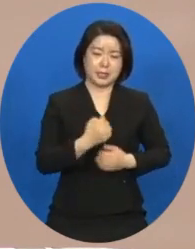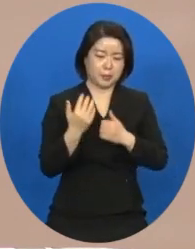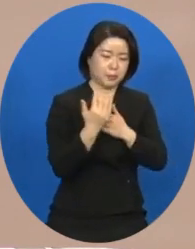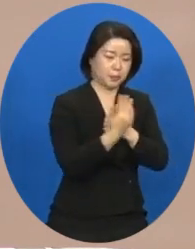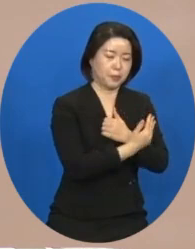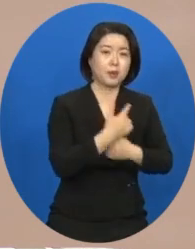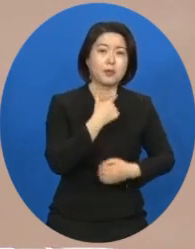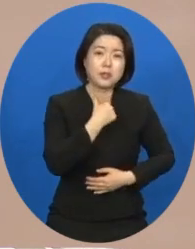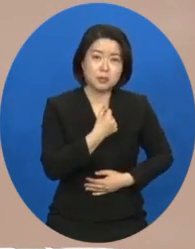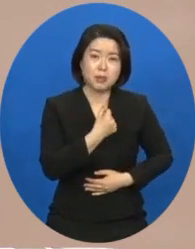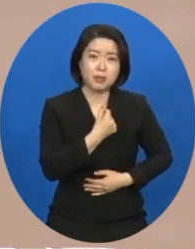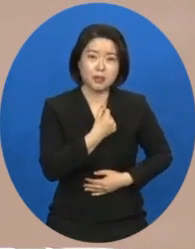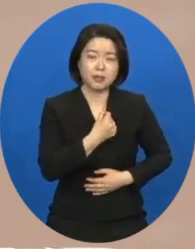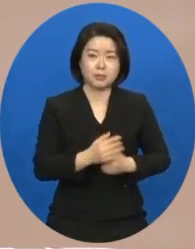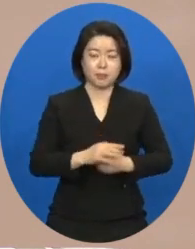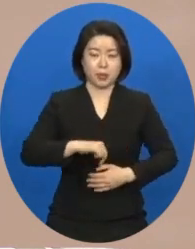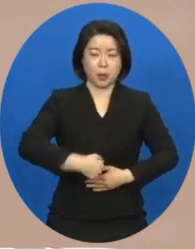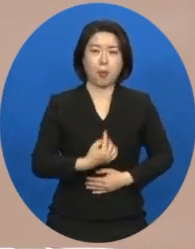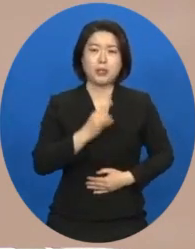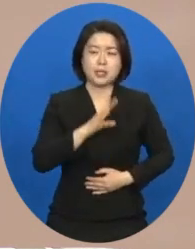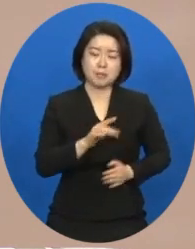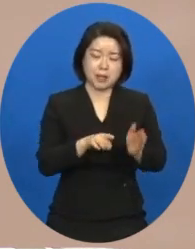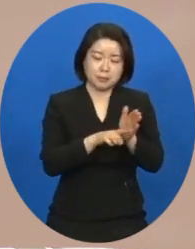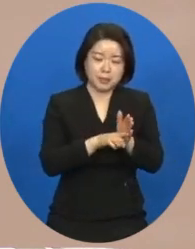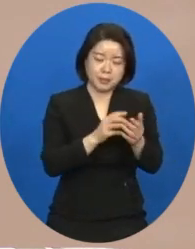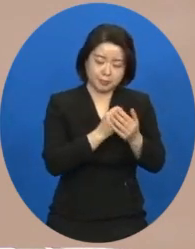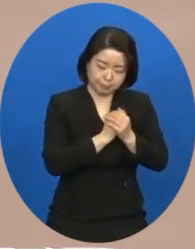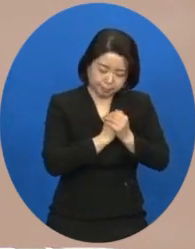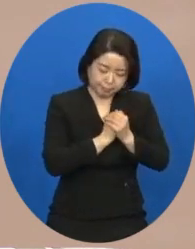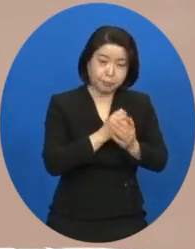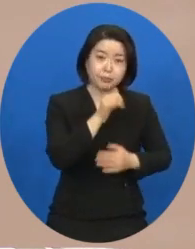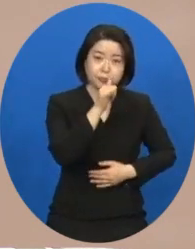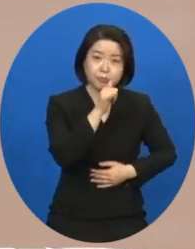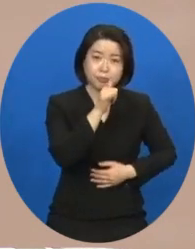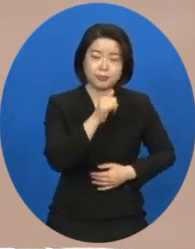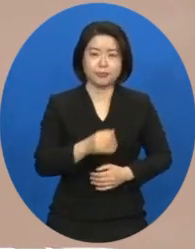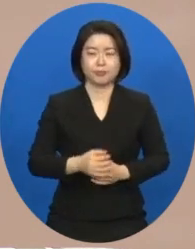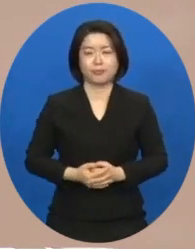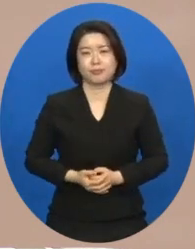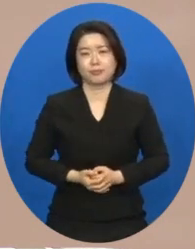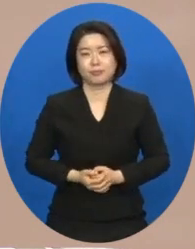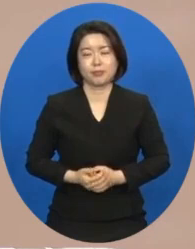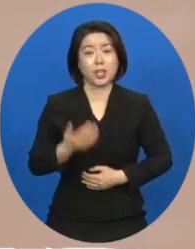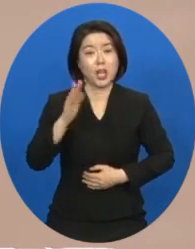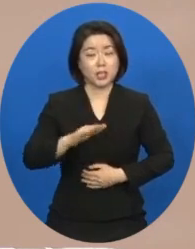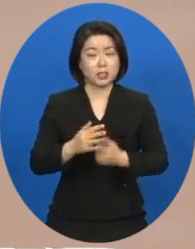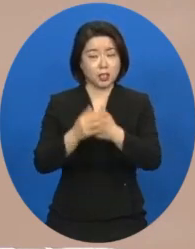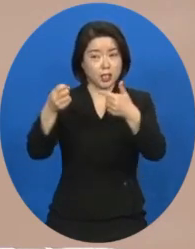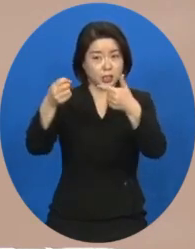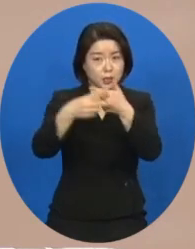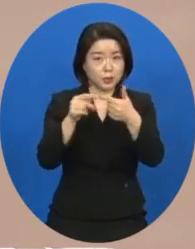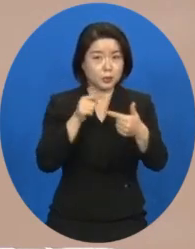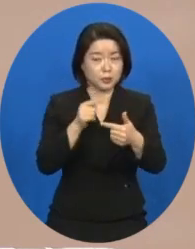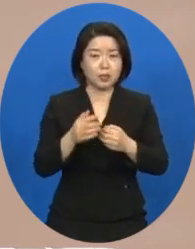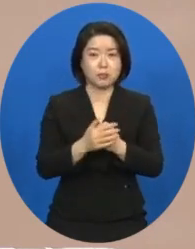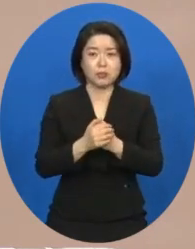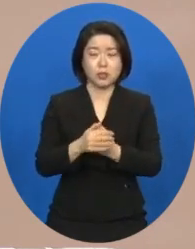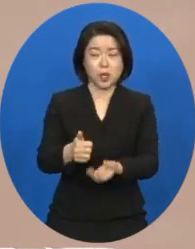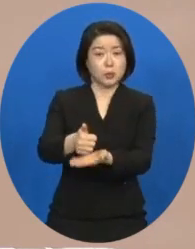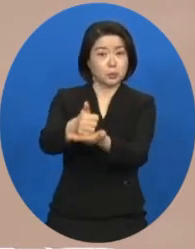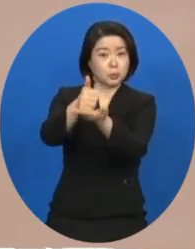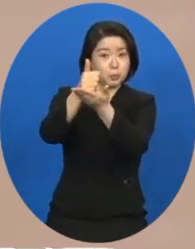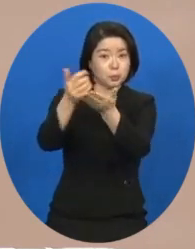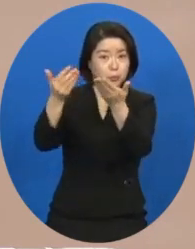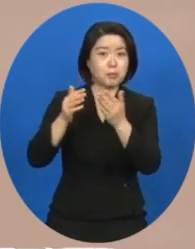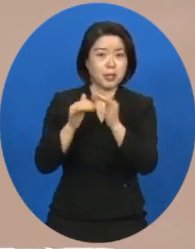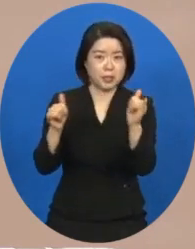그러고 혼자만의 믿음을 가지려고 하죠. 근데 니고데모는 존경받는